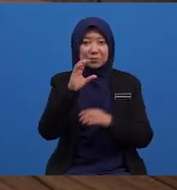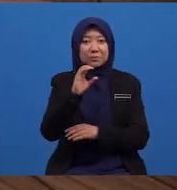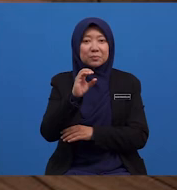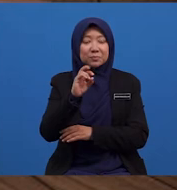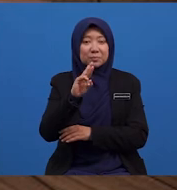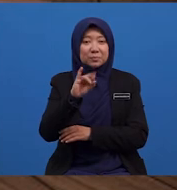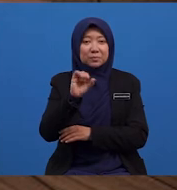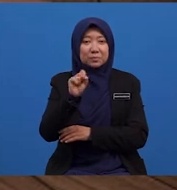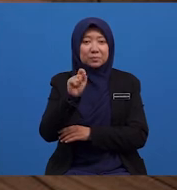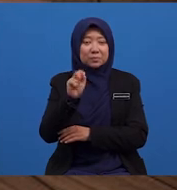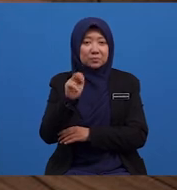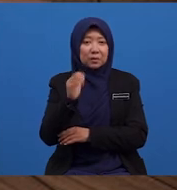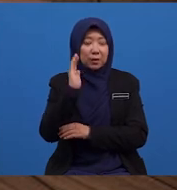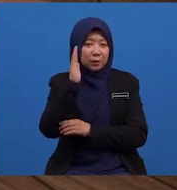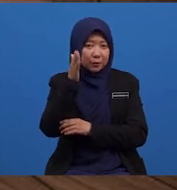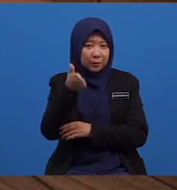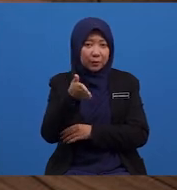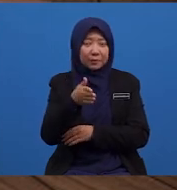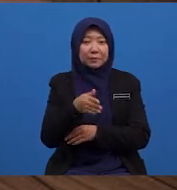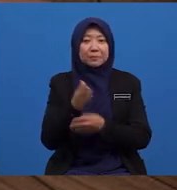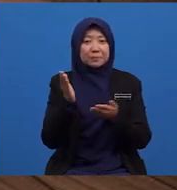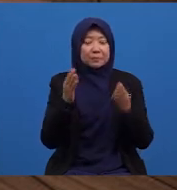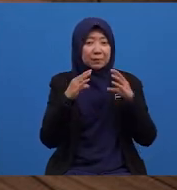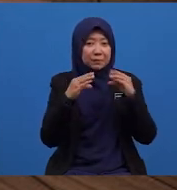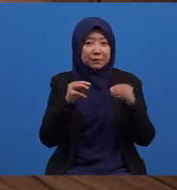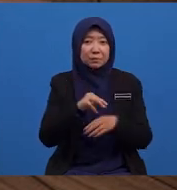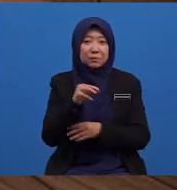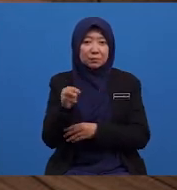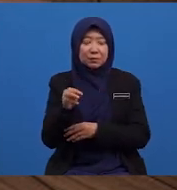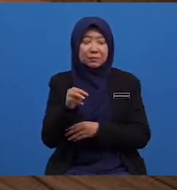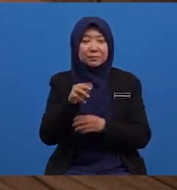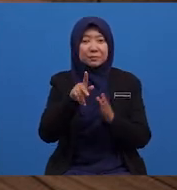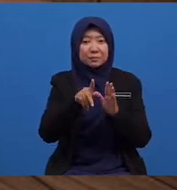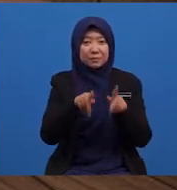memandu pemahaman murid-murid tentang tajuk pelajaran hari ini.